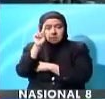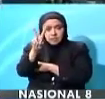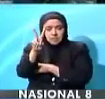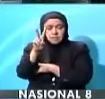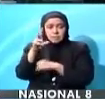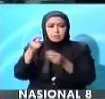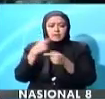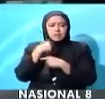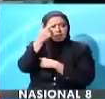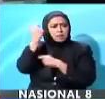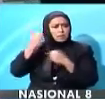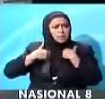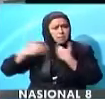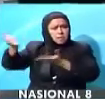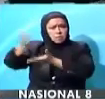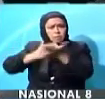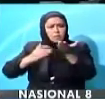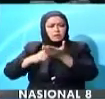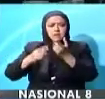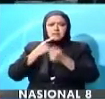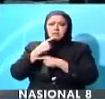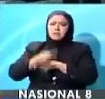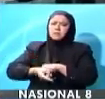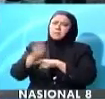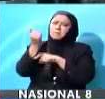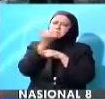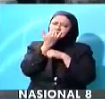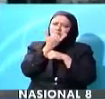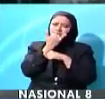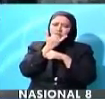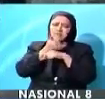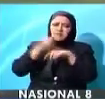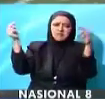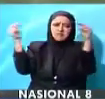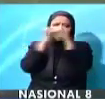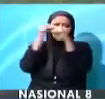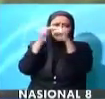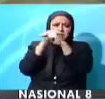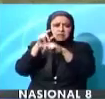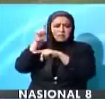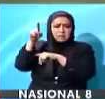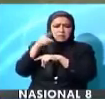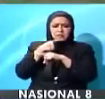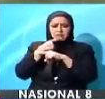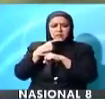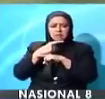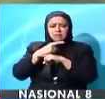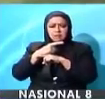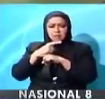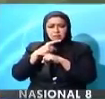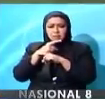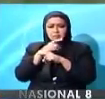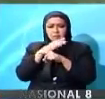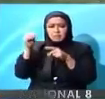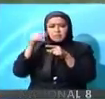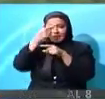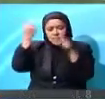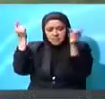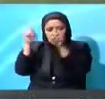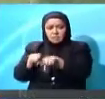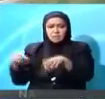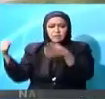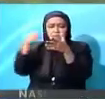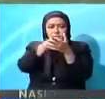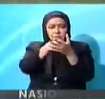yang tampil menyalahkan keadaan lebuh raya itu sendiri sebagai punca. Bagaimanapun, satu tinjauan oleh